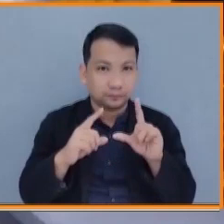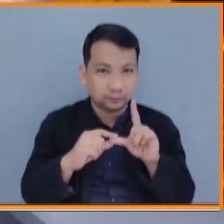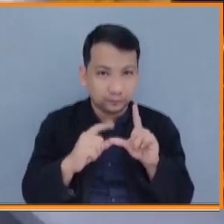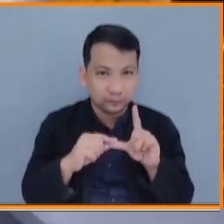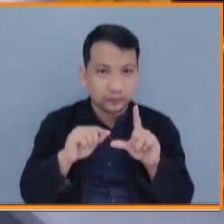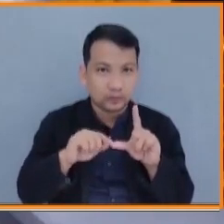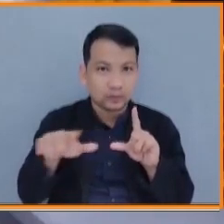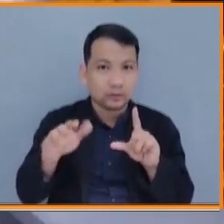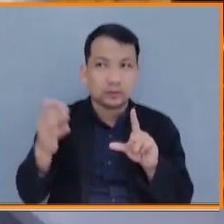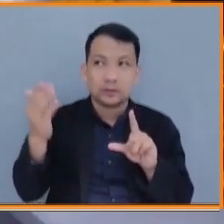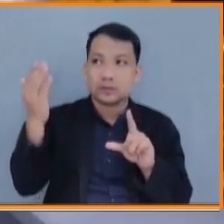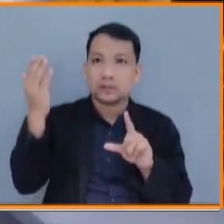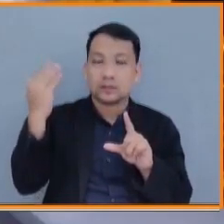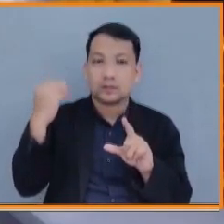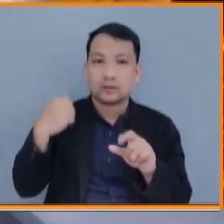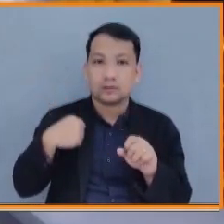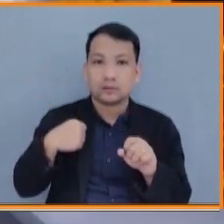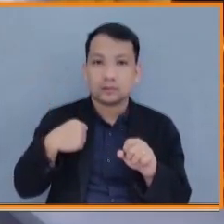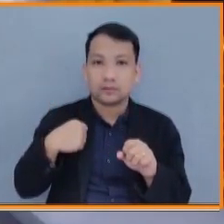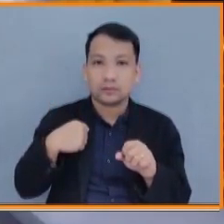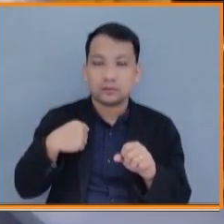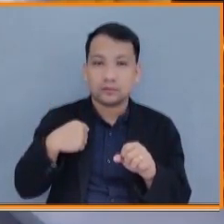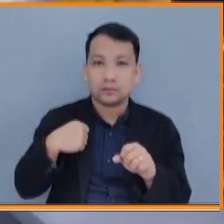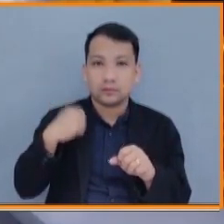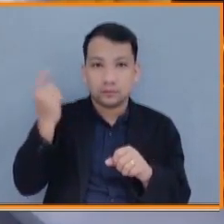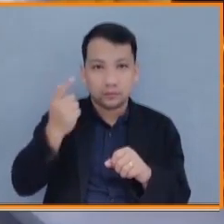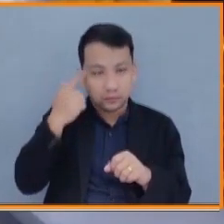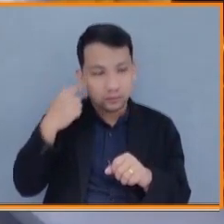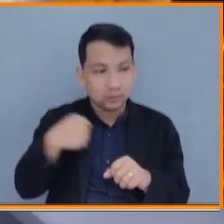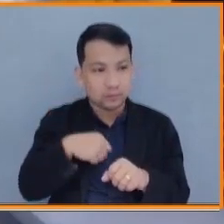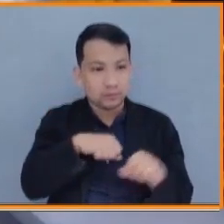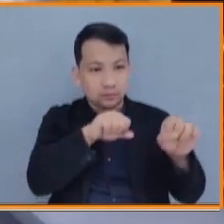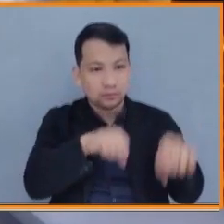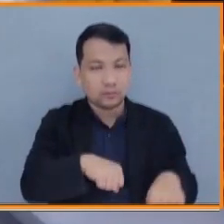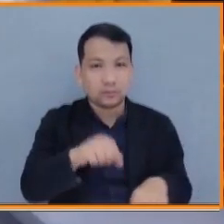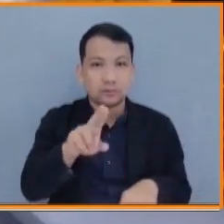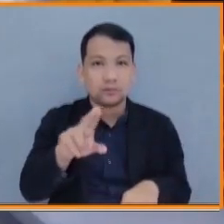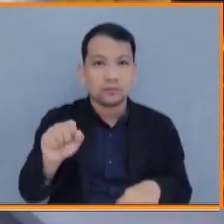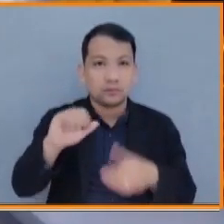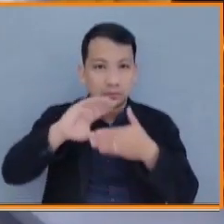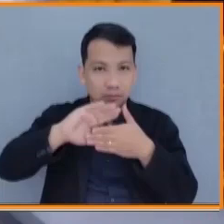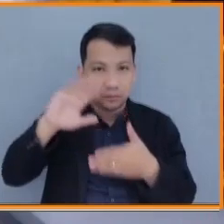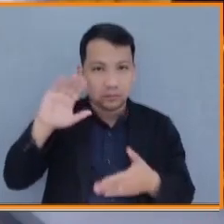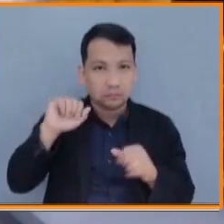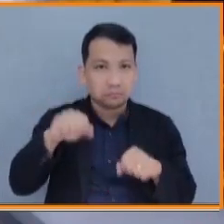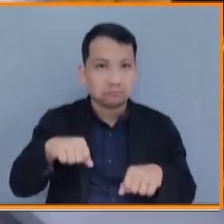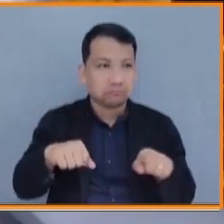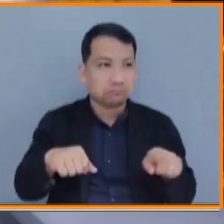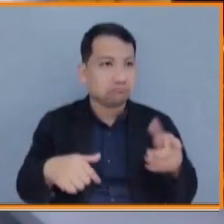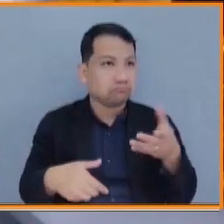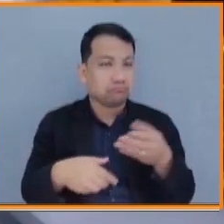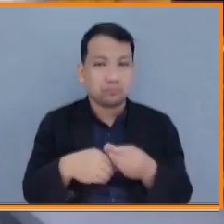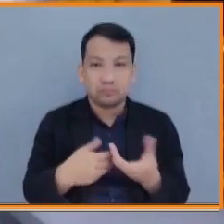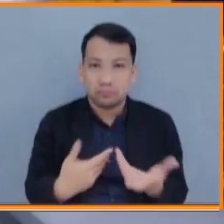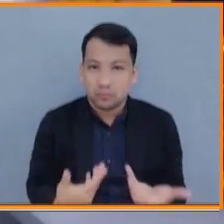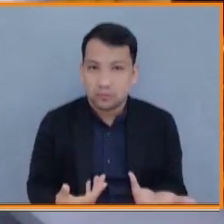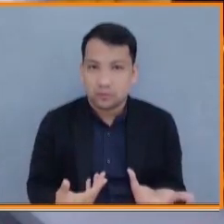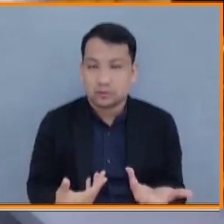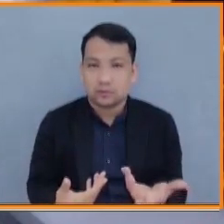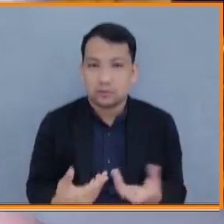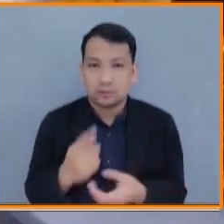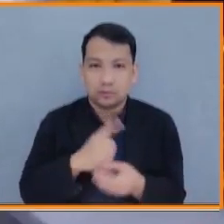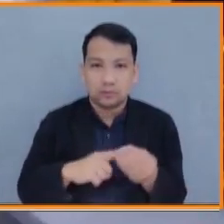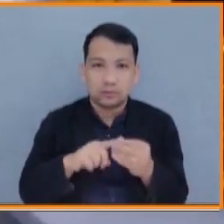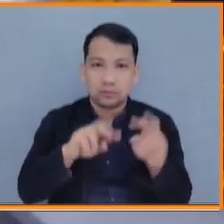opisyal at ito ay binigyan pa inable pa ng isang us based vlogger ah ay nagkakaroon ngayon